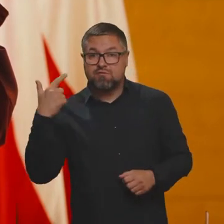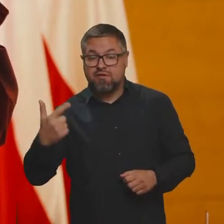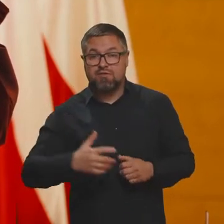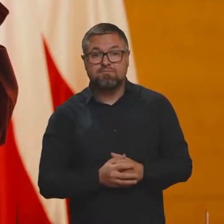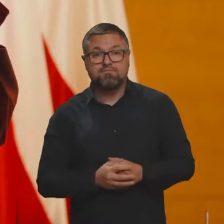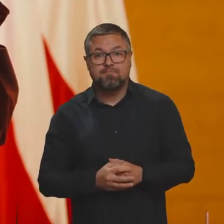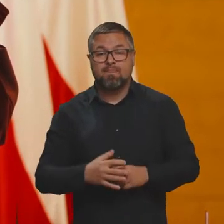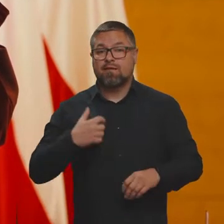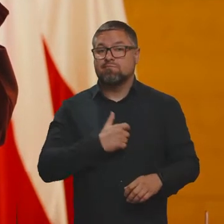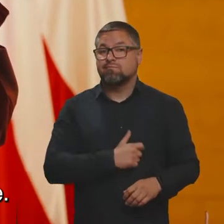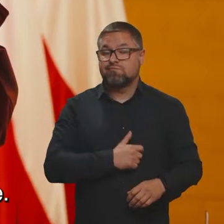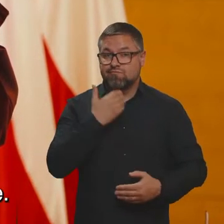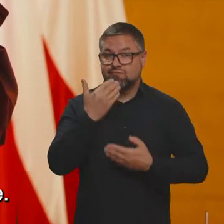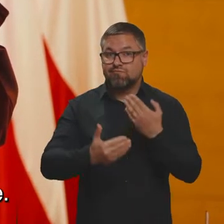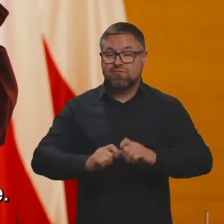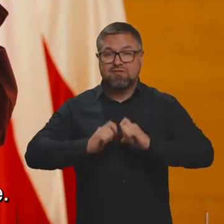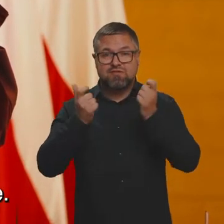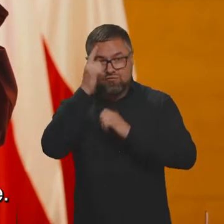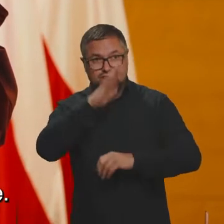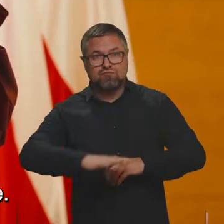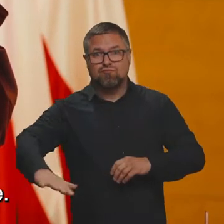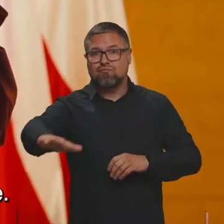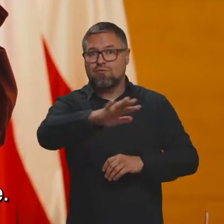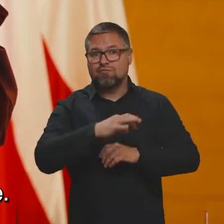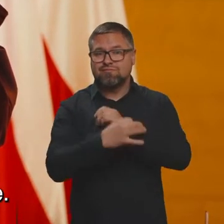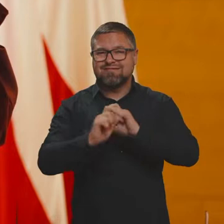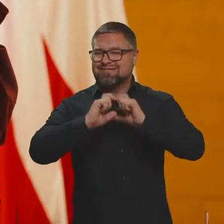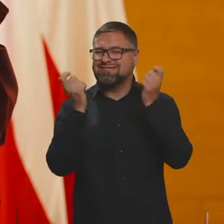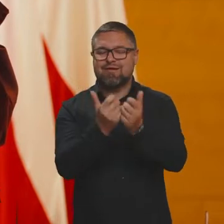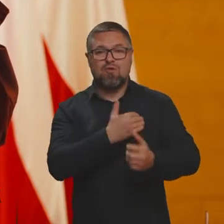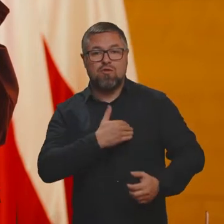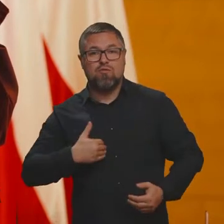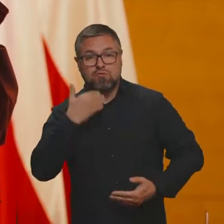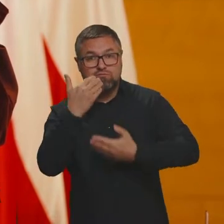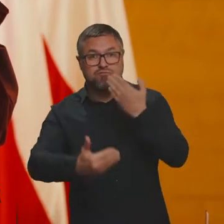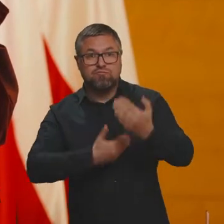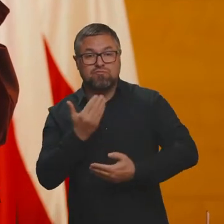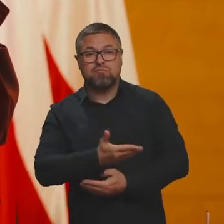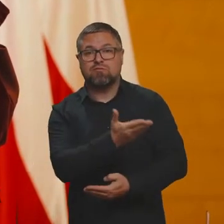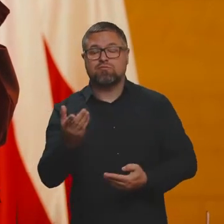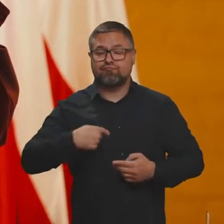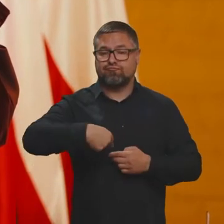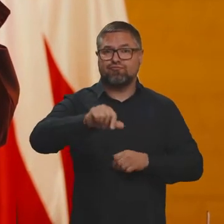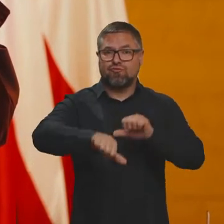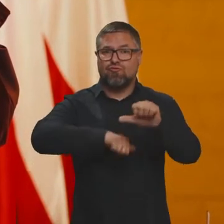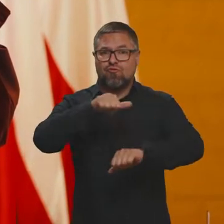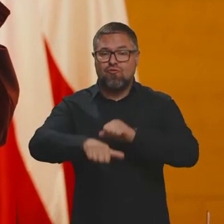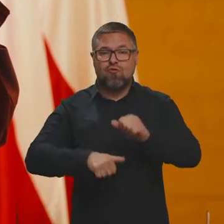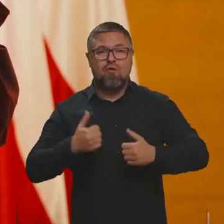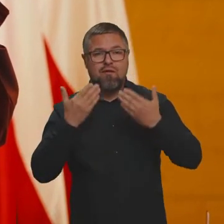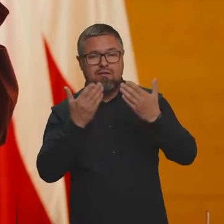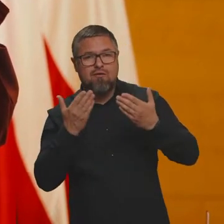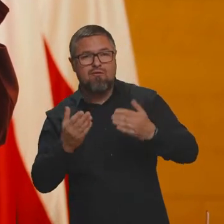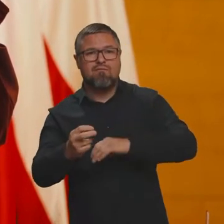2021-2022 serdecznie pozdrawiam całą społeczność akademicką w Polsce. Życzę Państwu, aby nadchodzący rok pracy naukowej